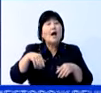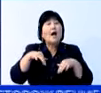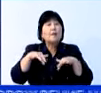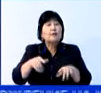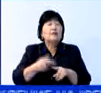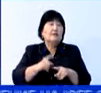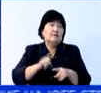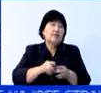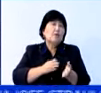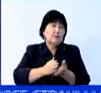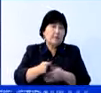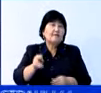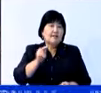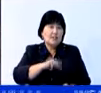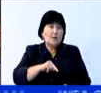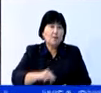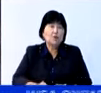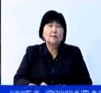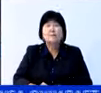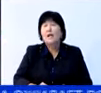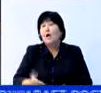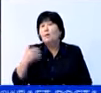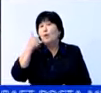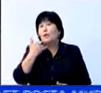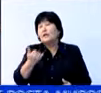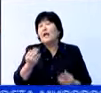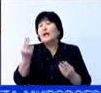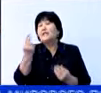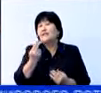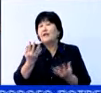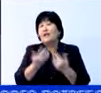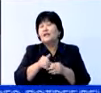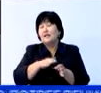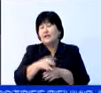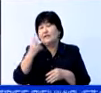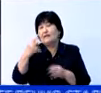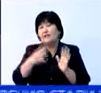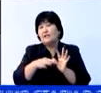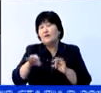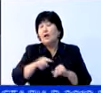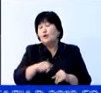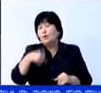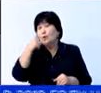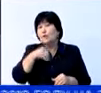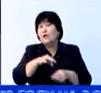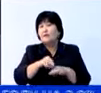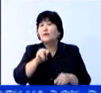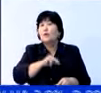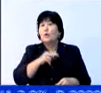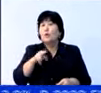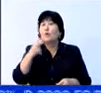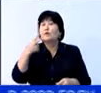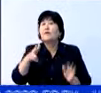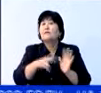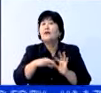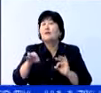проводимых в этом направлении работах. В прошлом году в рамках цифровизации реализовано 29 проектов. В текущем году ведется работа по